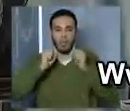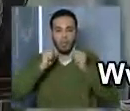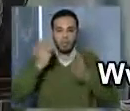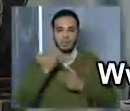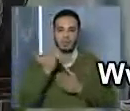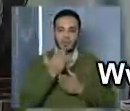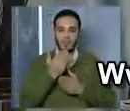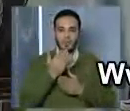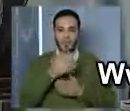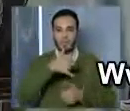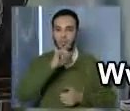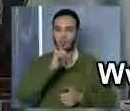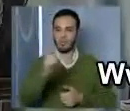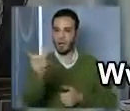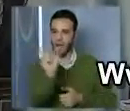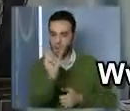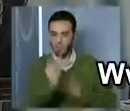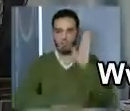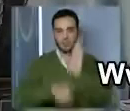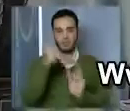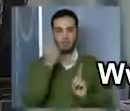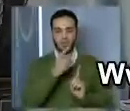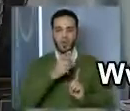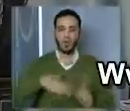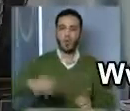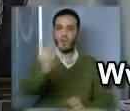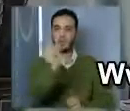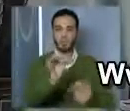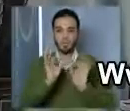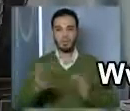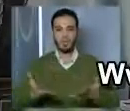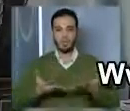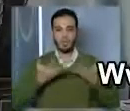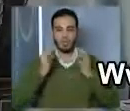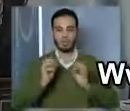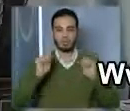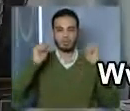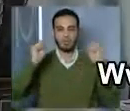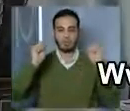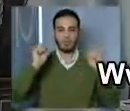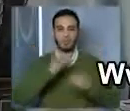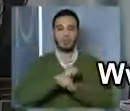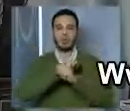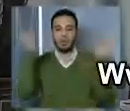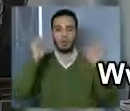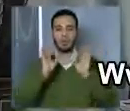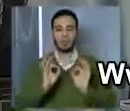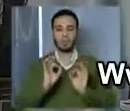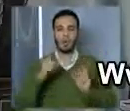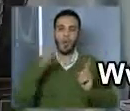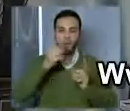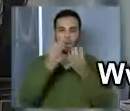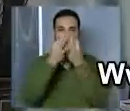ويخيفهم. يبقى محتاجين انتفاضة يا أخوانا، محتاجين انتفاضة في الداخل وفي الخارج. الانتفاضة هي